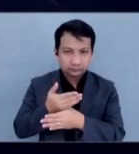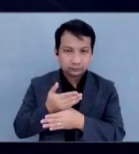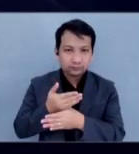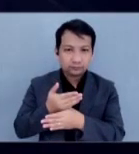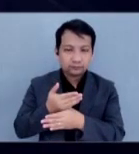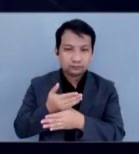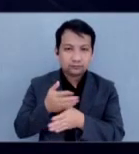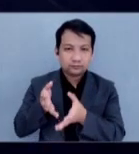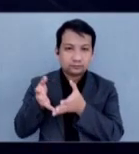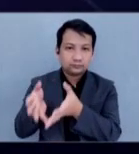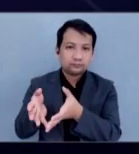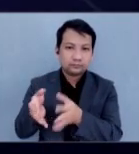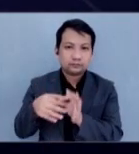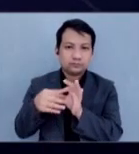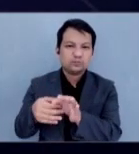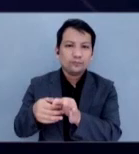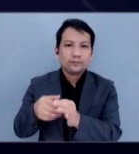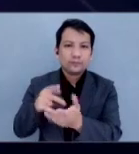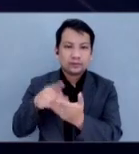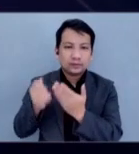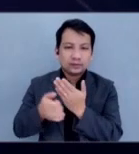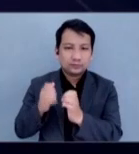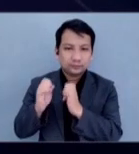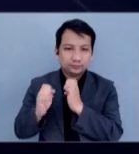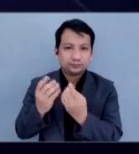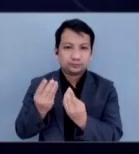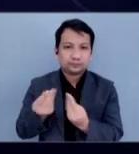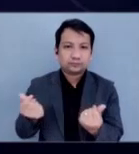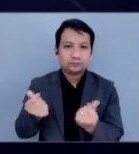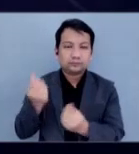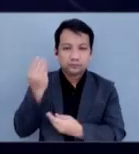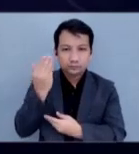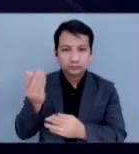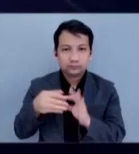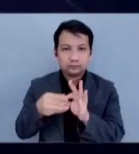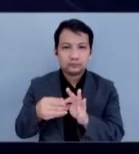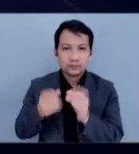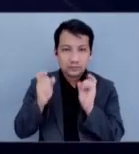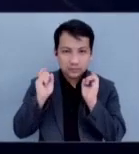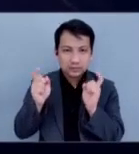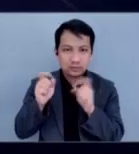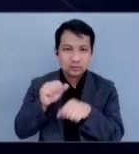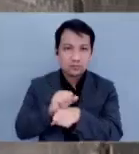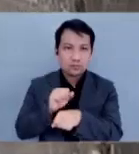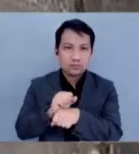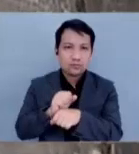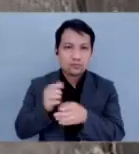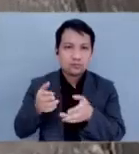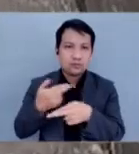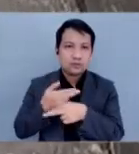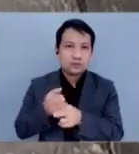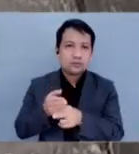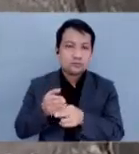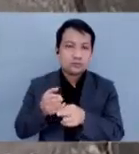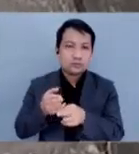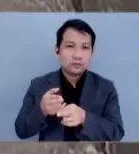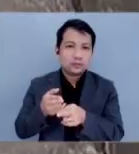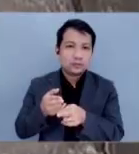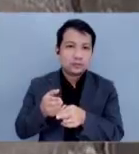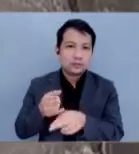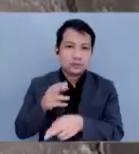nilang proyekto sa EDSA. Ginagawa na raw nila ng paraan para agad na matapos ang mga road repair. Giit ng